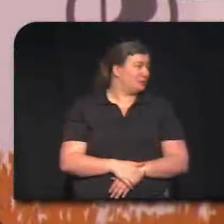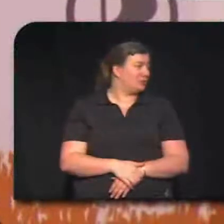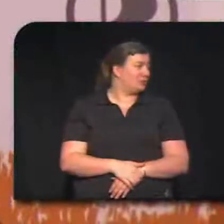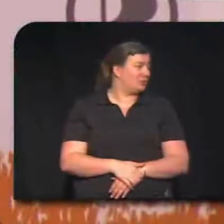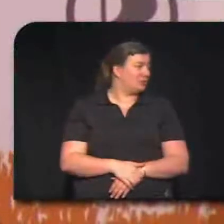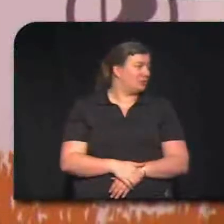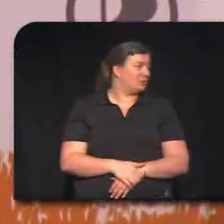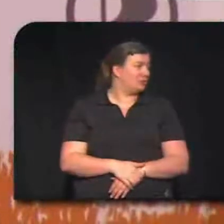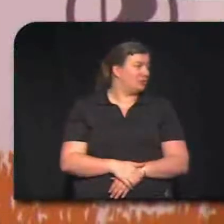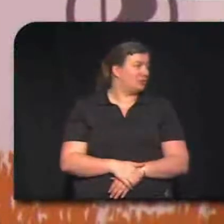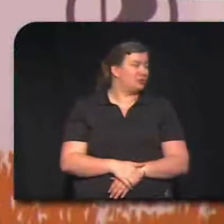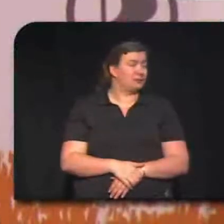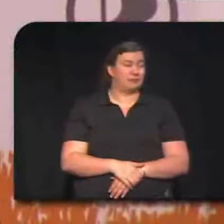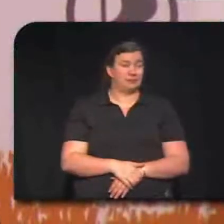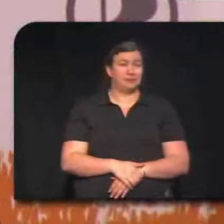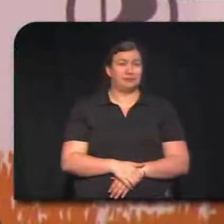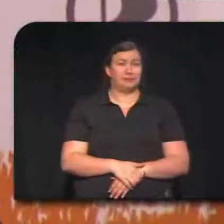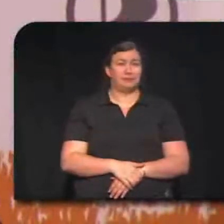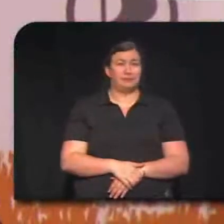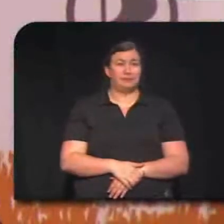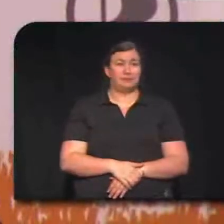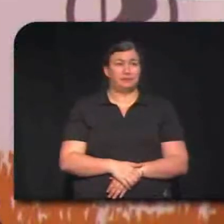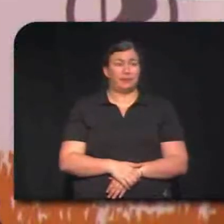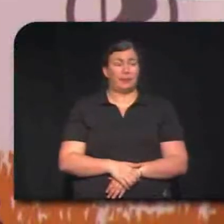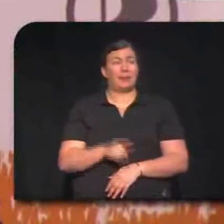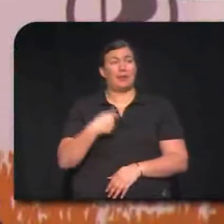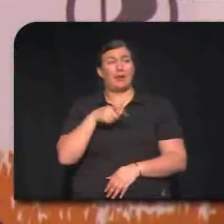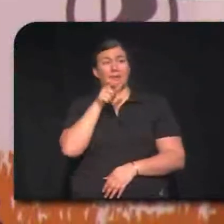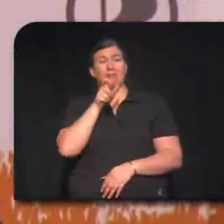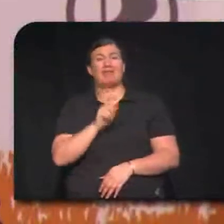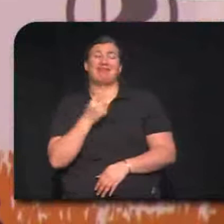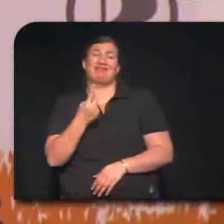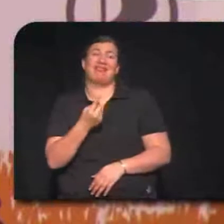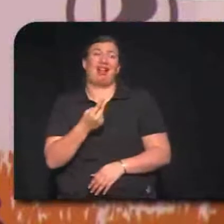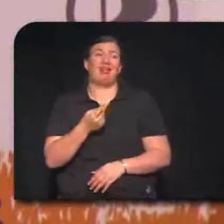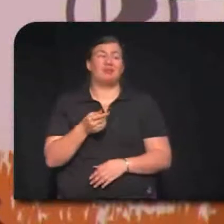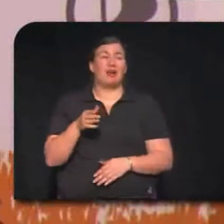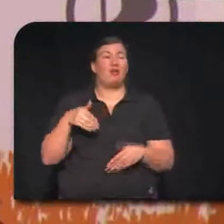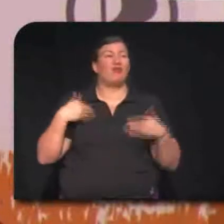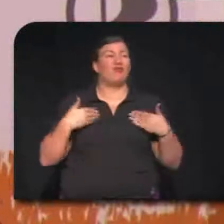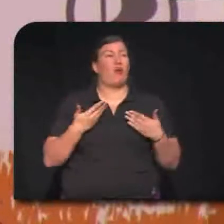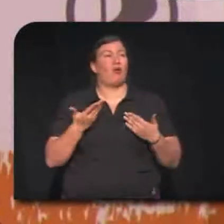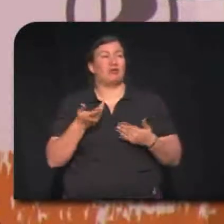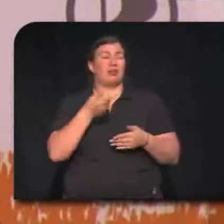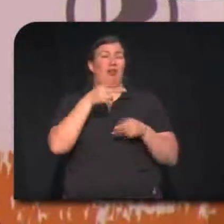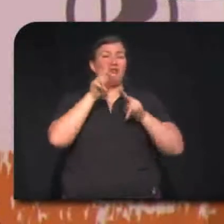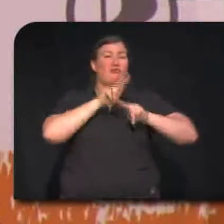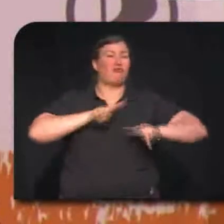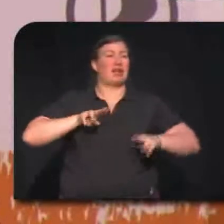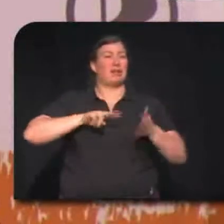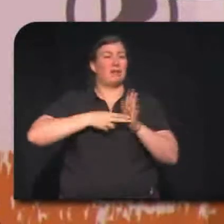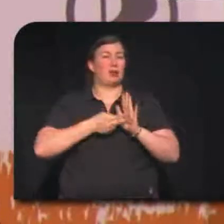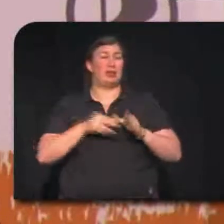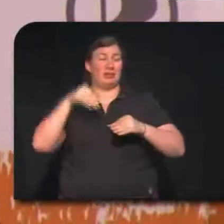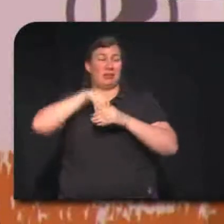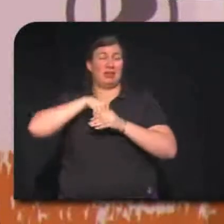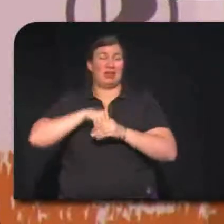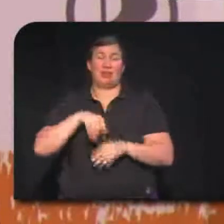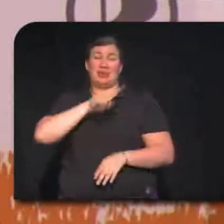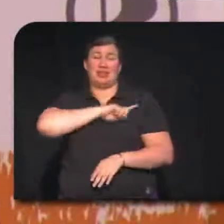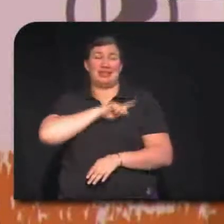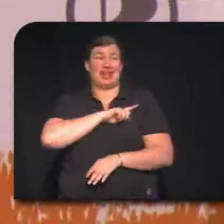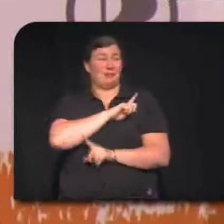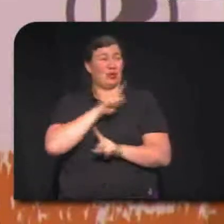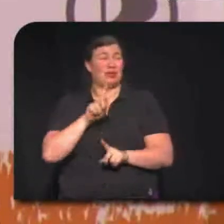für Menschenfreund ist Mitglied der AG Friedenspolitik und ich habe noch keine antisemitische Äußerung von ihm gehört